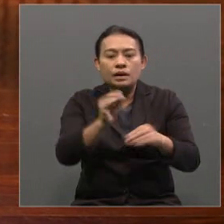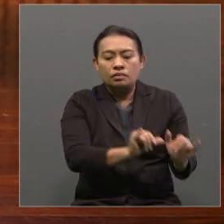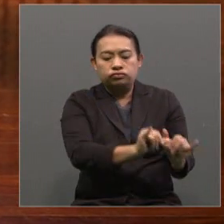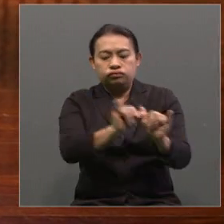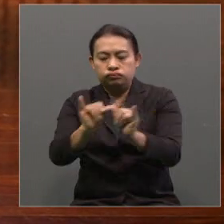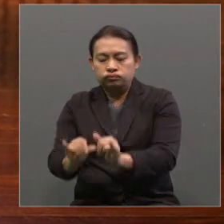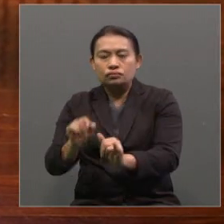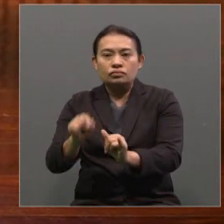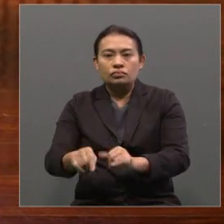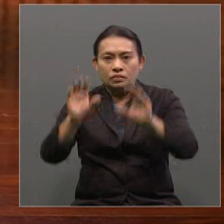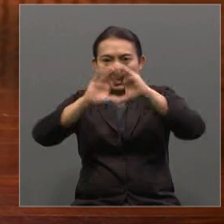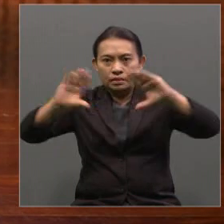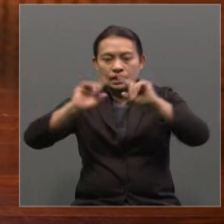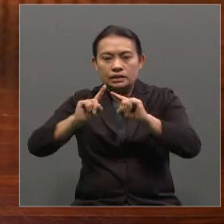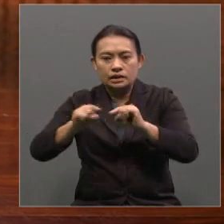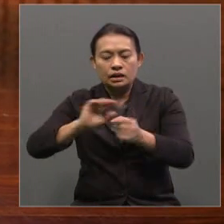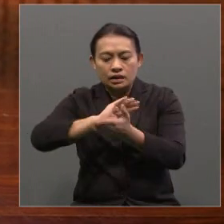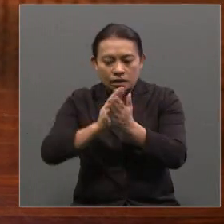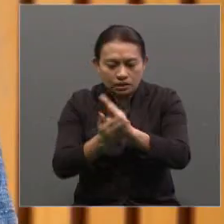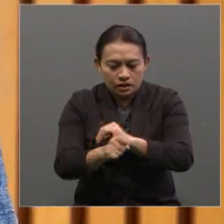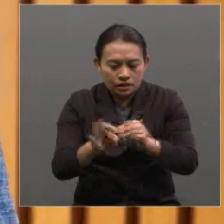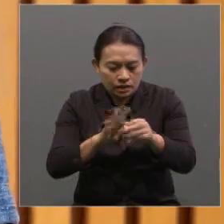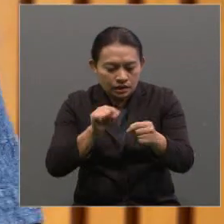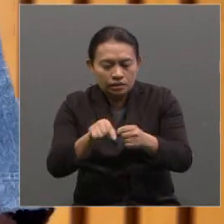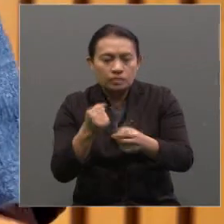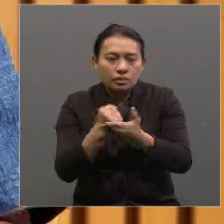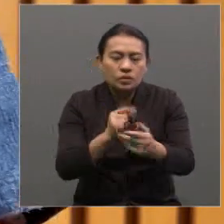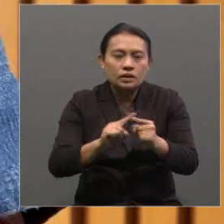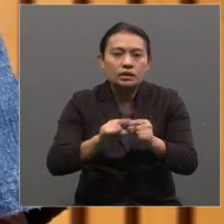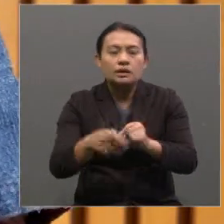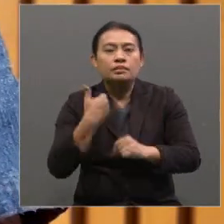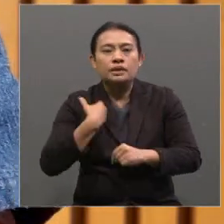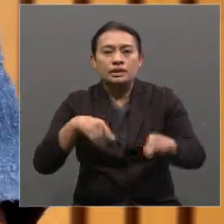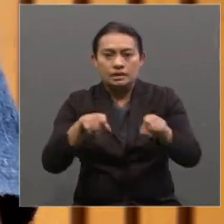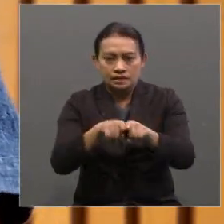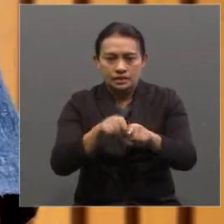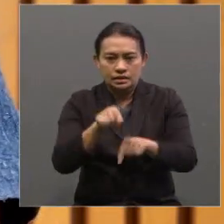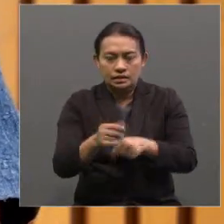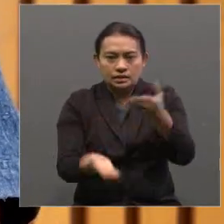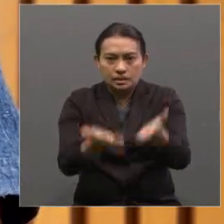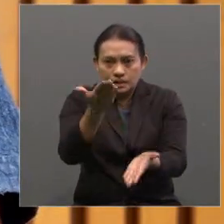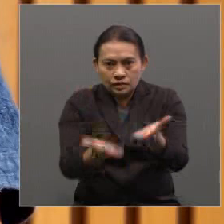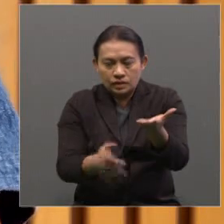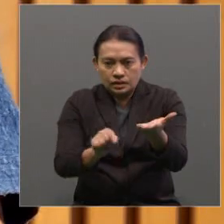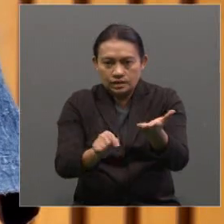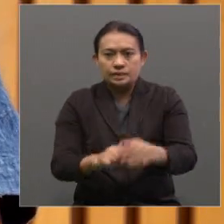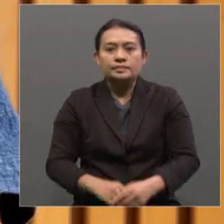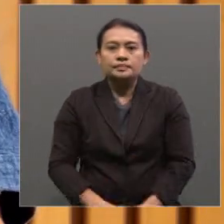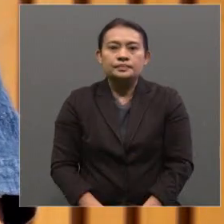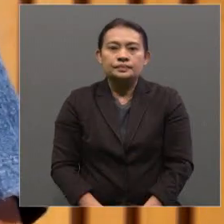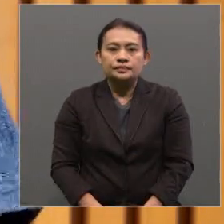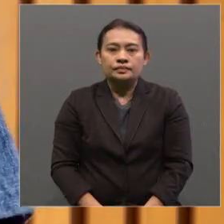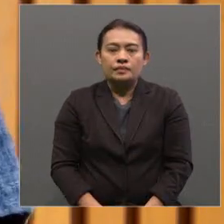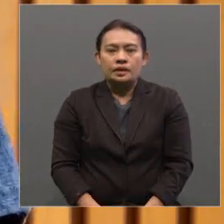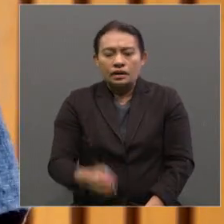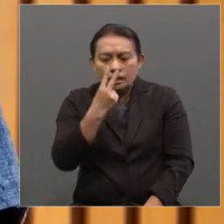ไหมครับว่ารัฐบาลหลายๆประเทศก็กลับมาเป็นคอนเซอร์เวทีฟ ครับ เพราะนั้นมันอยู่ที่ว่ามันอยู่ที่บ